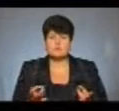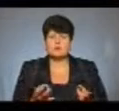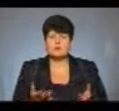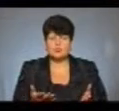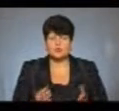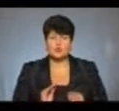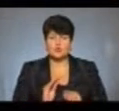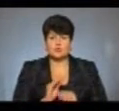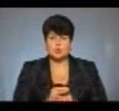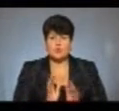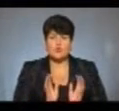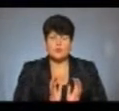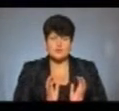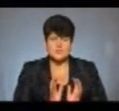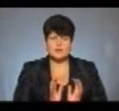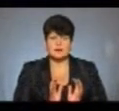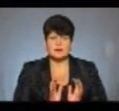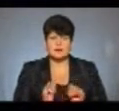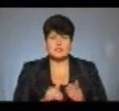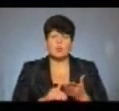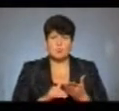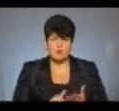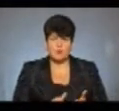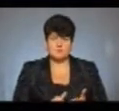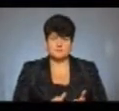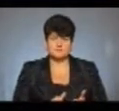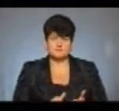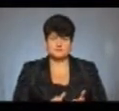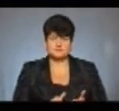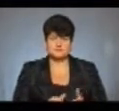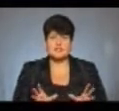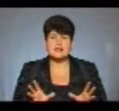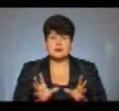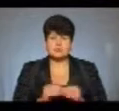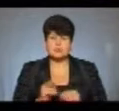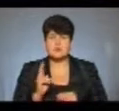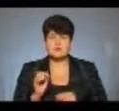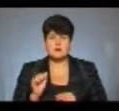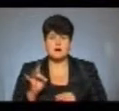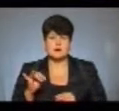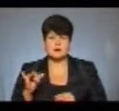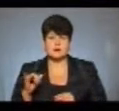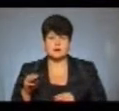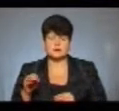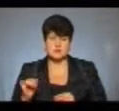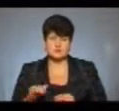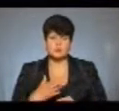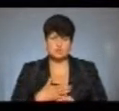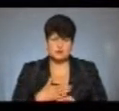потребують додаткової опіки, піклування і допомоги. Разом з «Карітасом» у нас